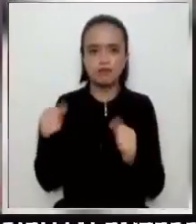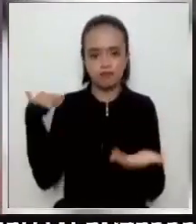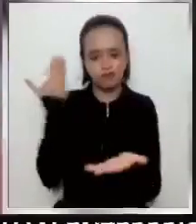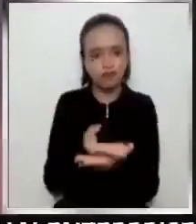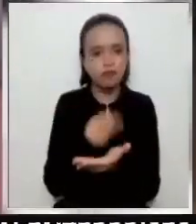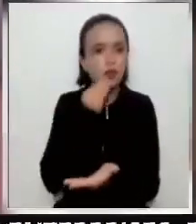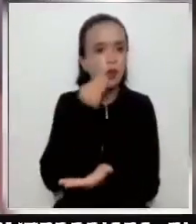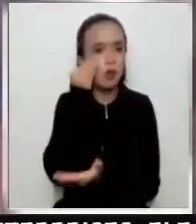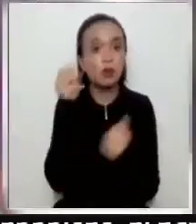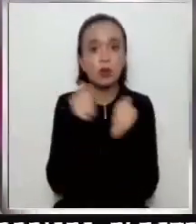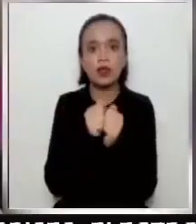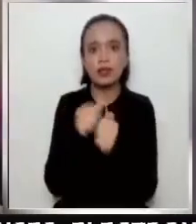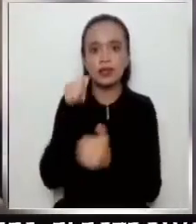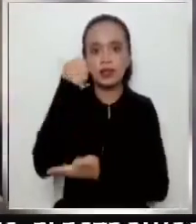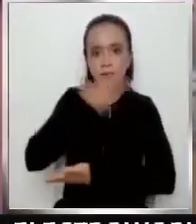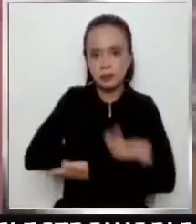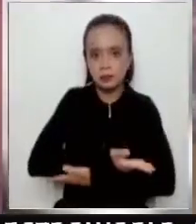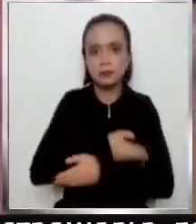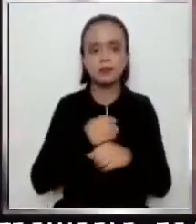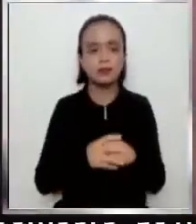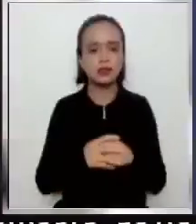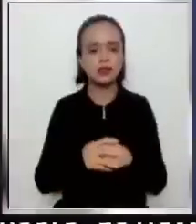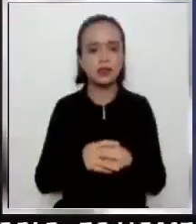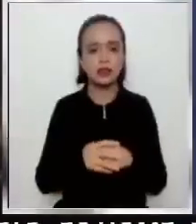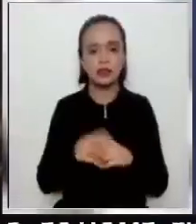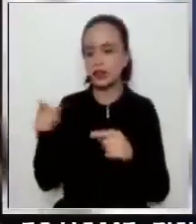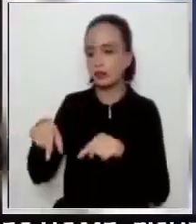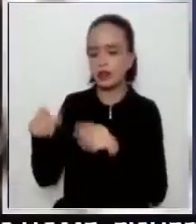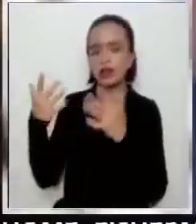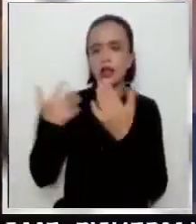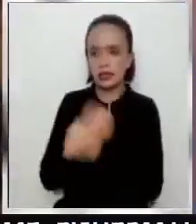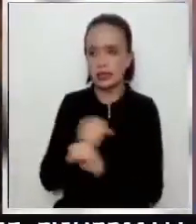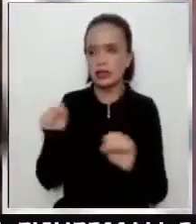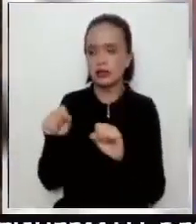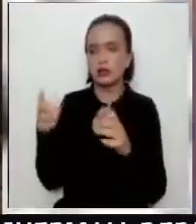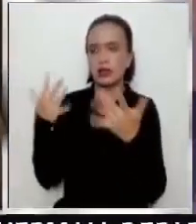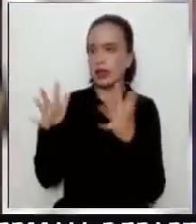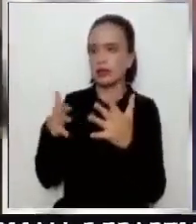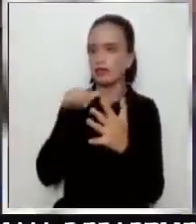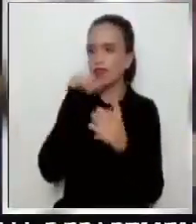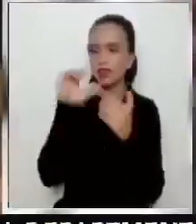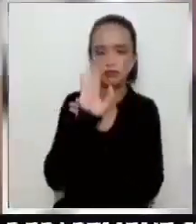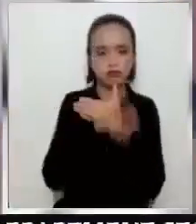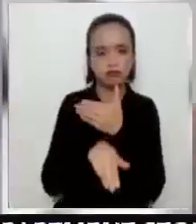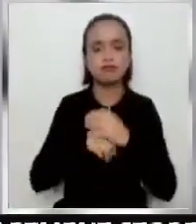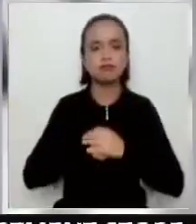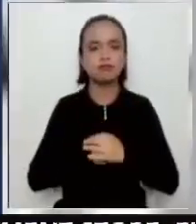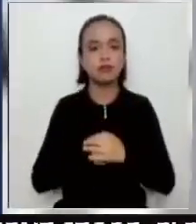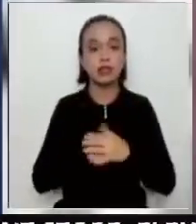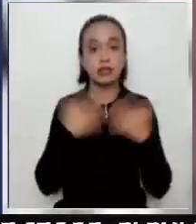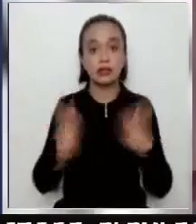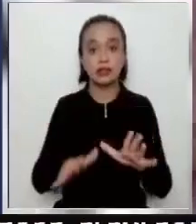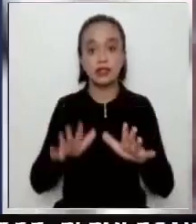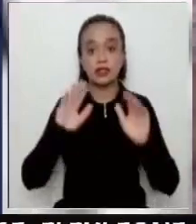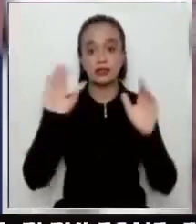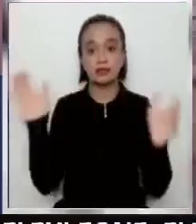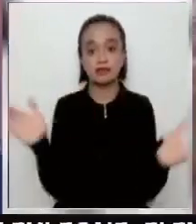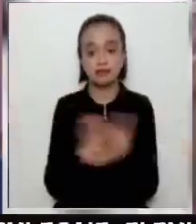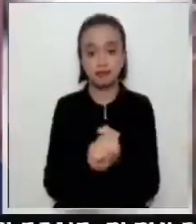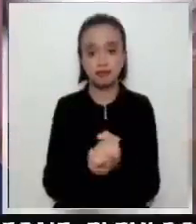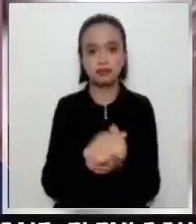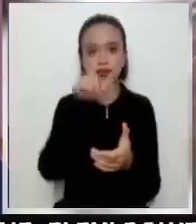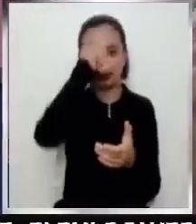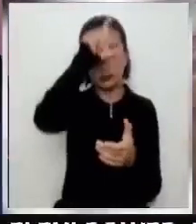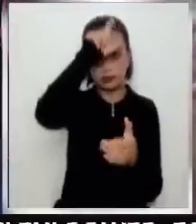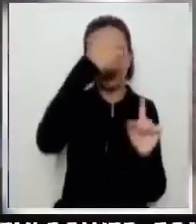Hatay. Wala kaming babalikan. Si Christine naman, na isang nurse sa Turkey at nakapag-asawa na ng Turkish national, kasama rin sa pag-uwi